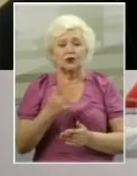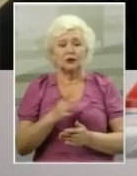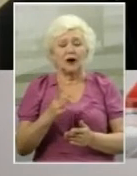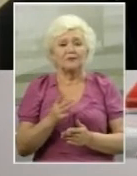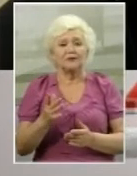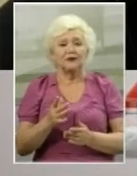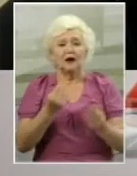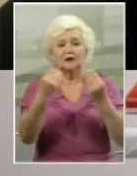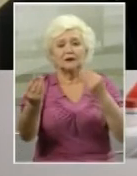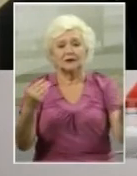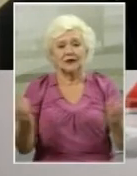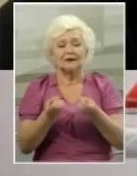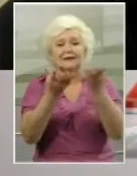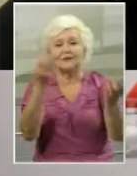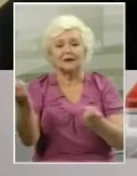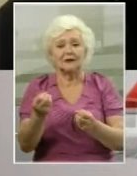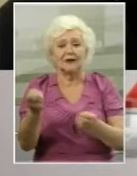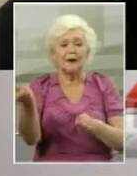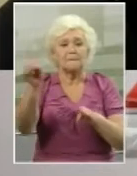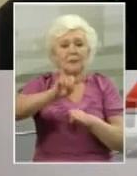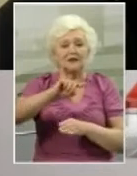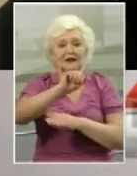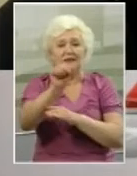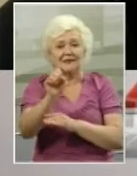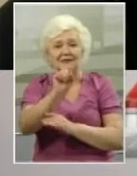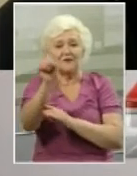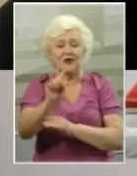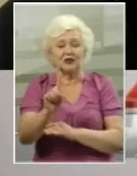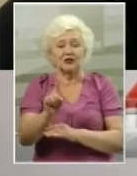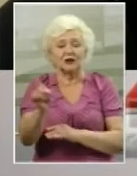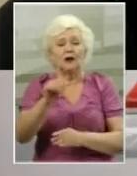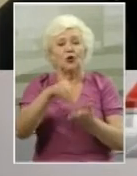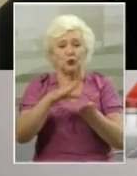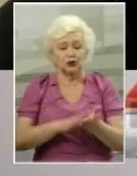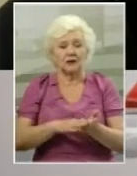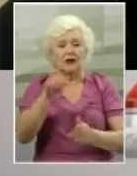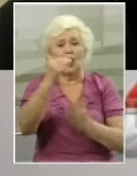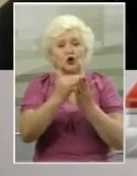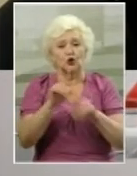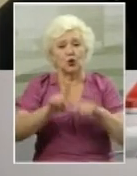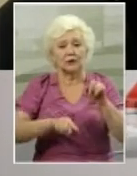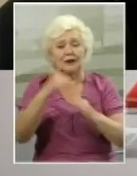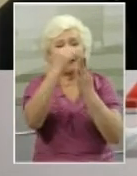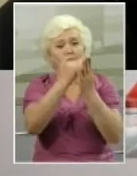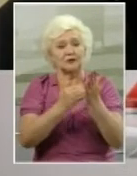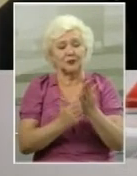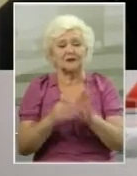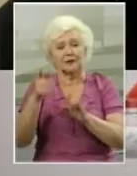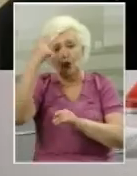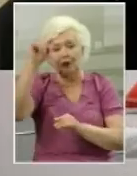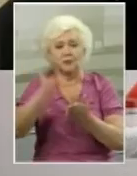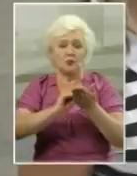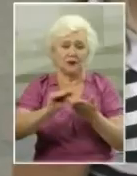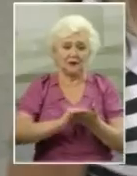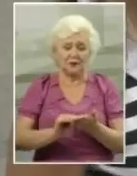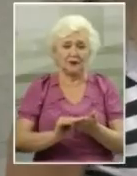и падали свечки. Поэтому это тоже учли, и родные как бы сразу все по списку вот продумали,